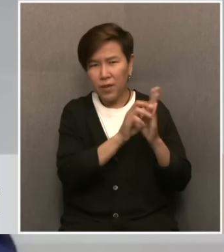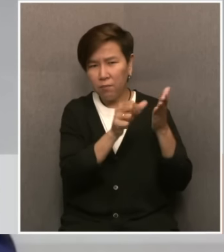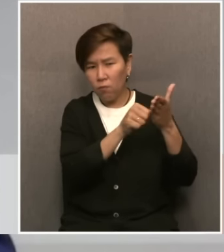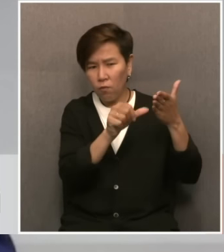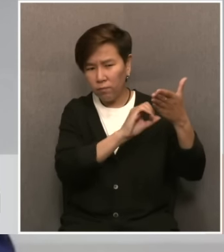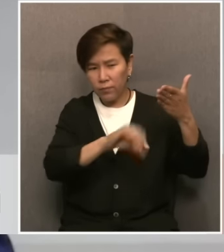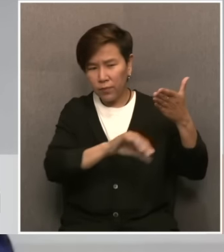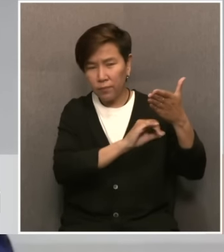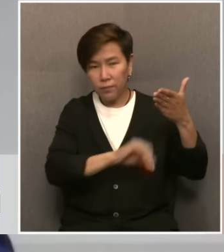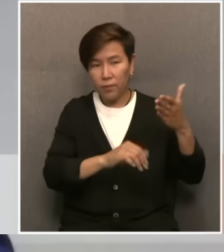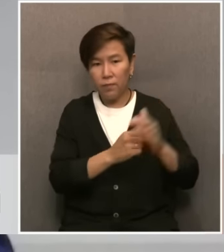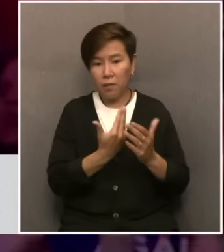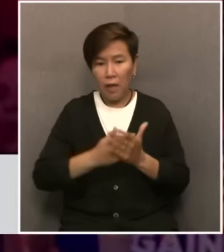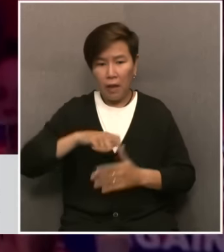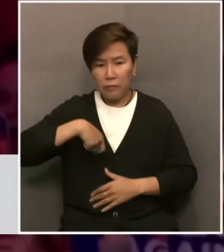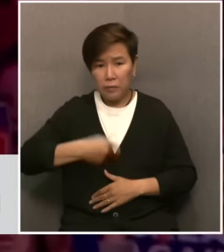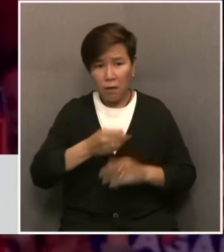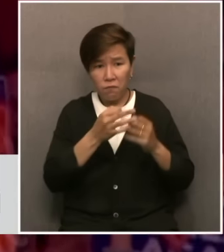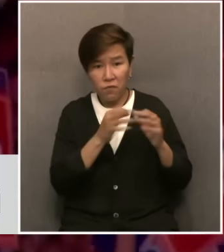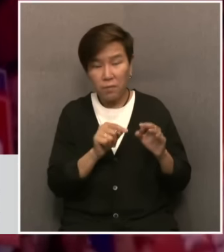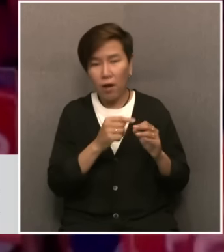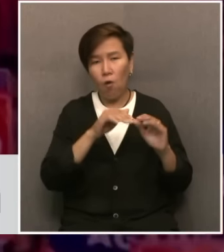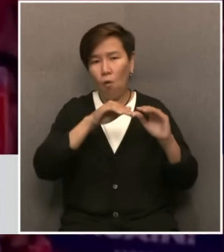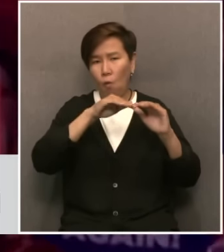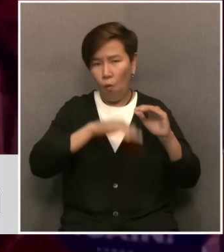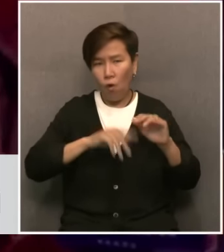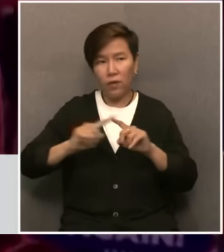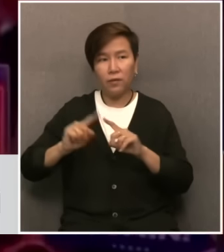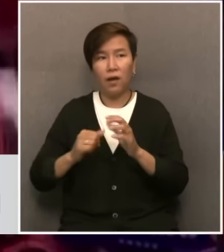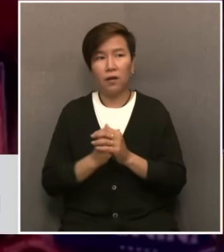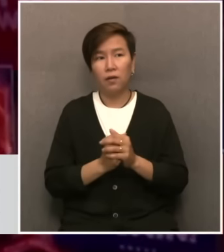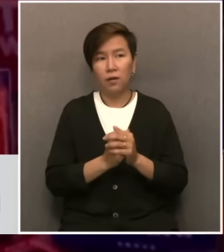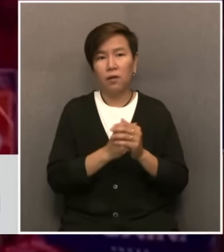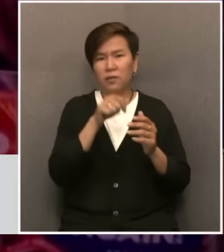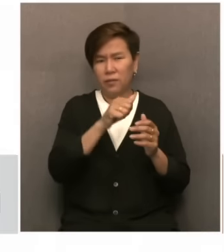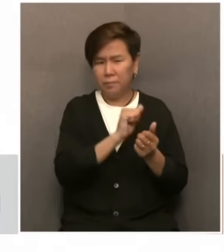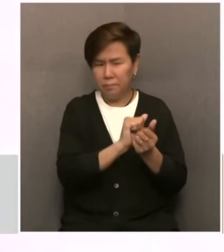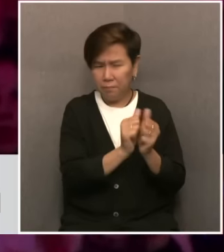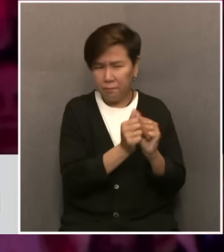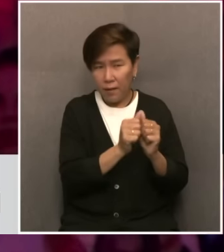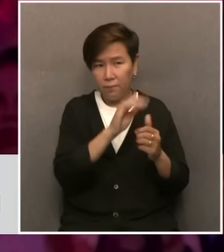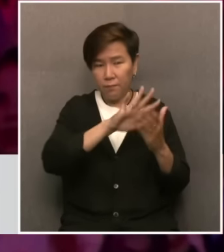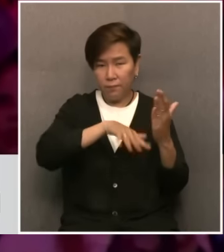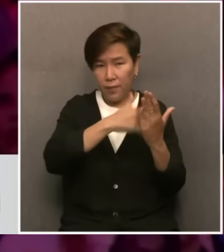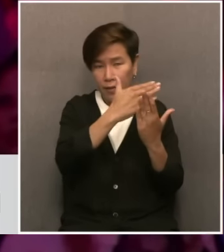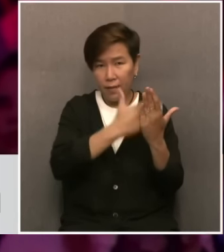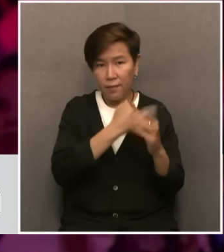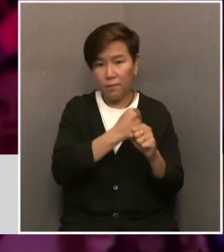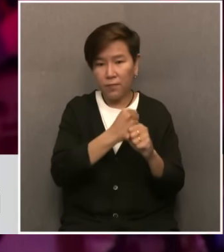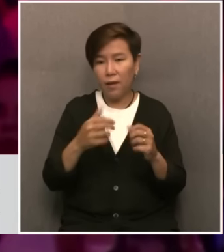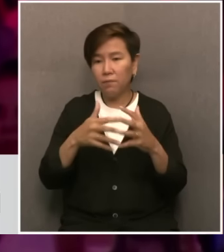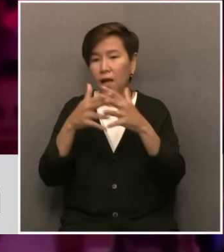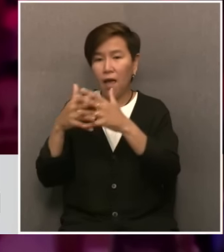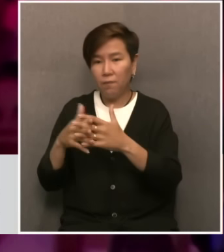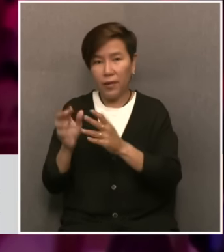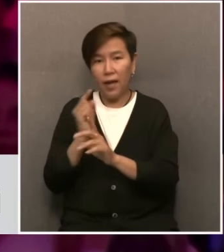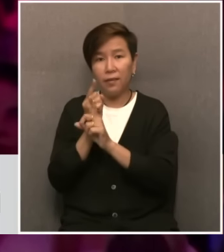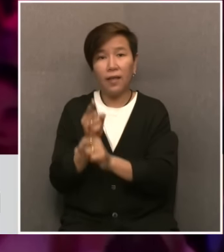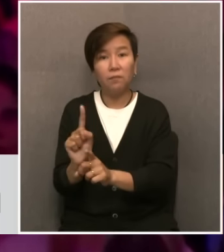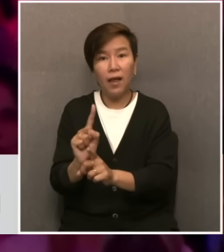าและปรับโครงสร้างหน่วยงานต่างๆของรัฐบาลกลางสหรัฐตามแนวทางอเมริกาประหยัดหรือ